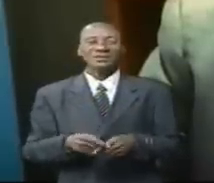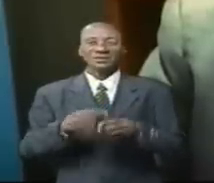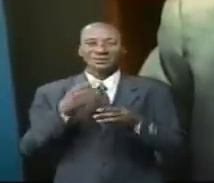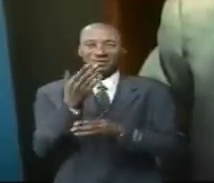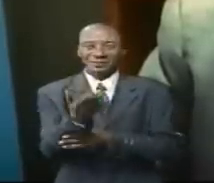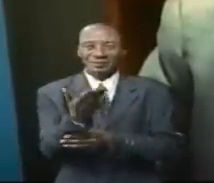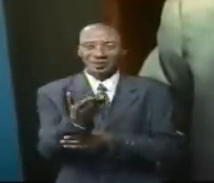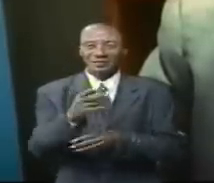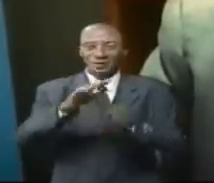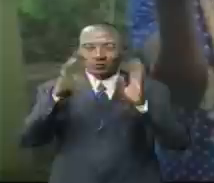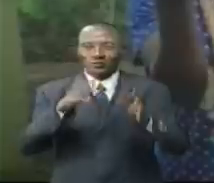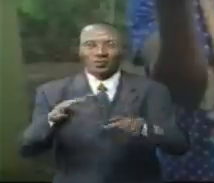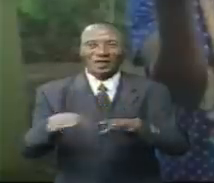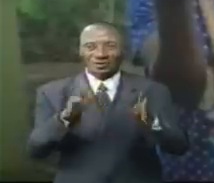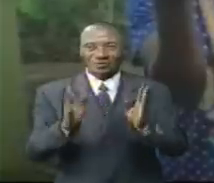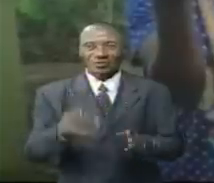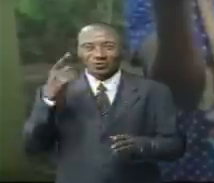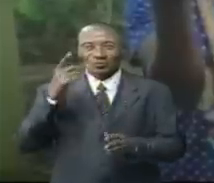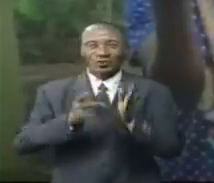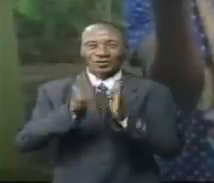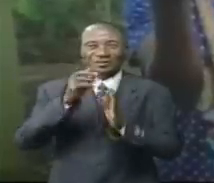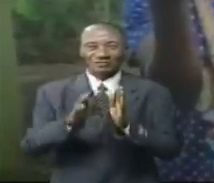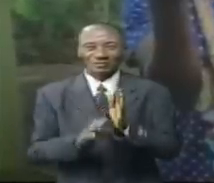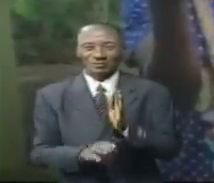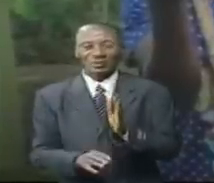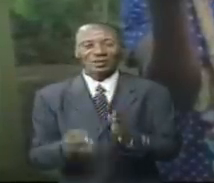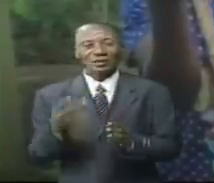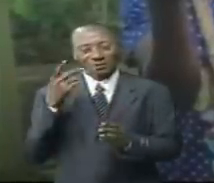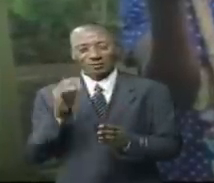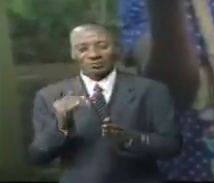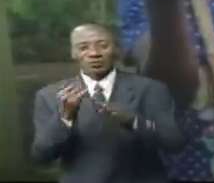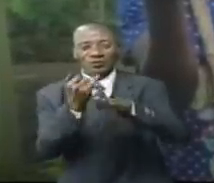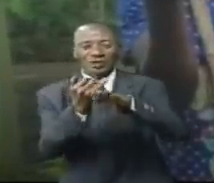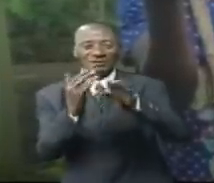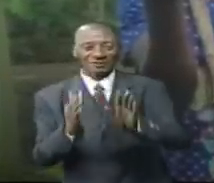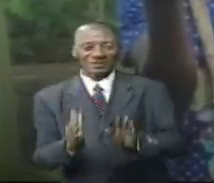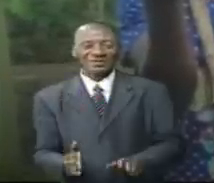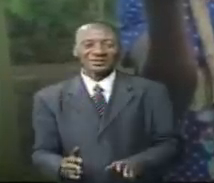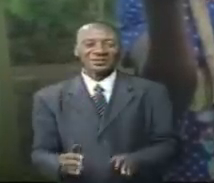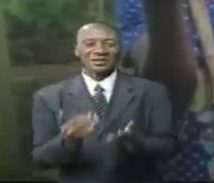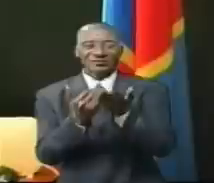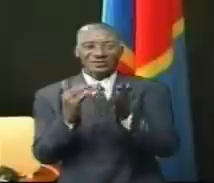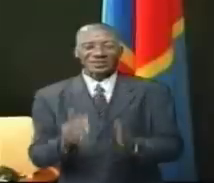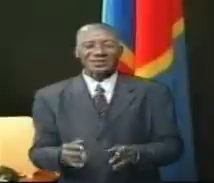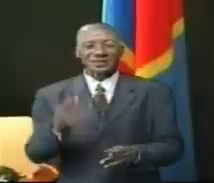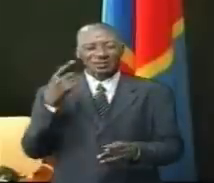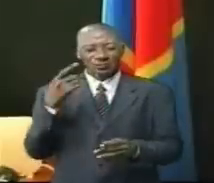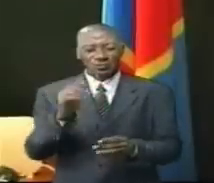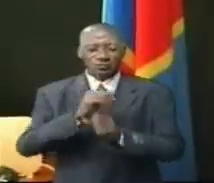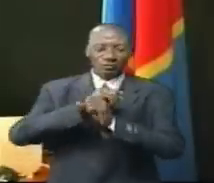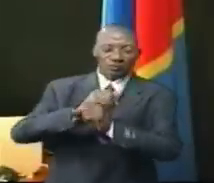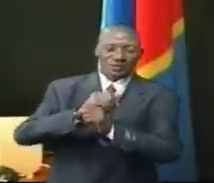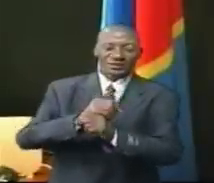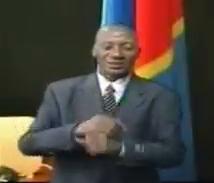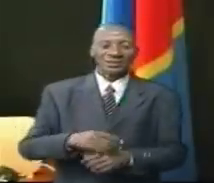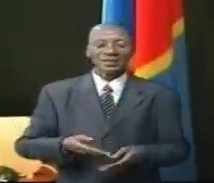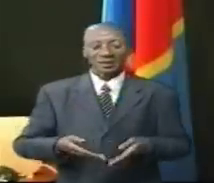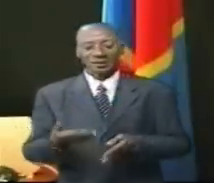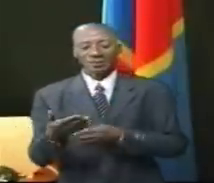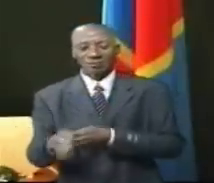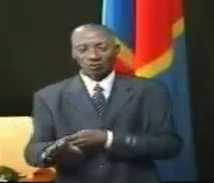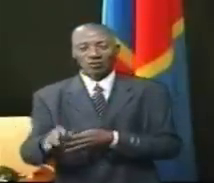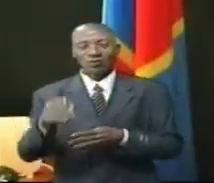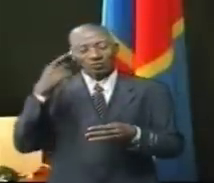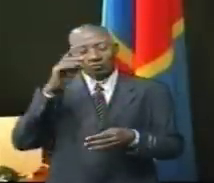acteurs du développement pour investir dans la lutte contre la mortalité maternelle et infantile, la promotion de la